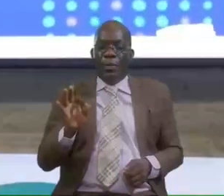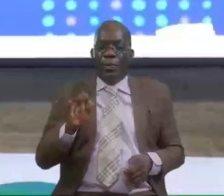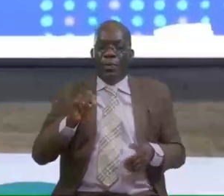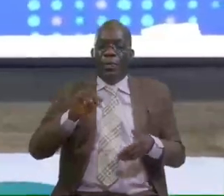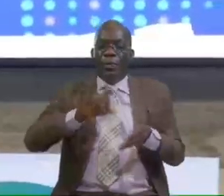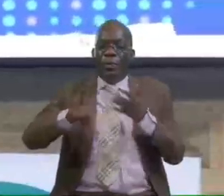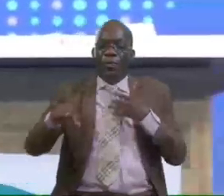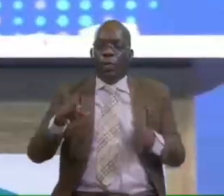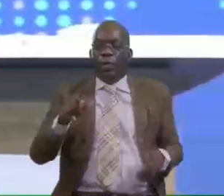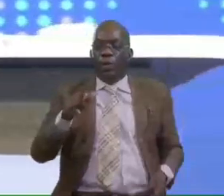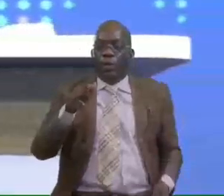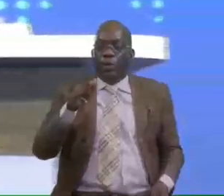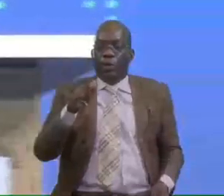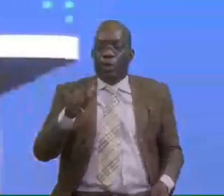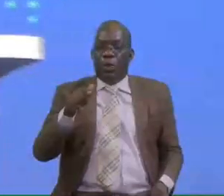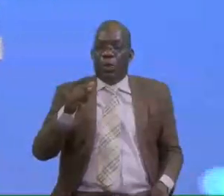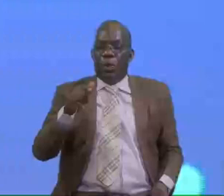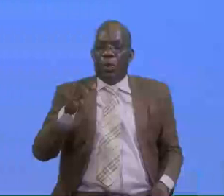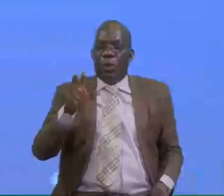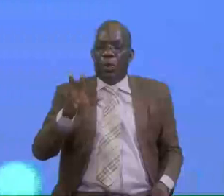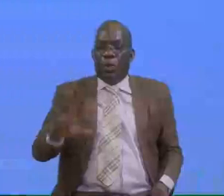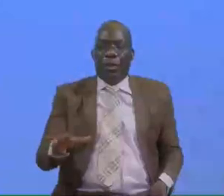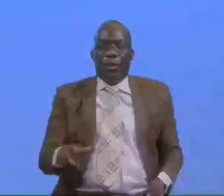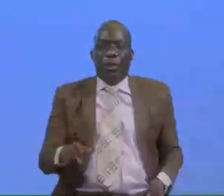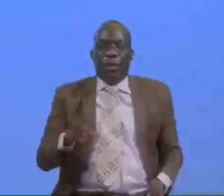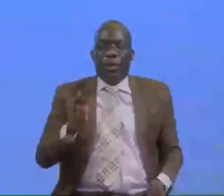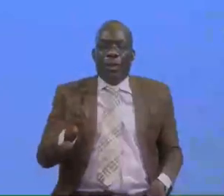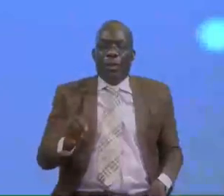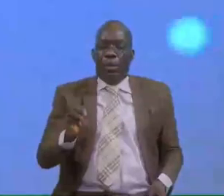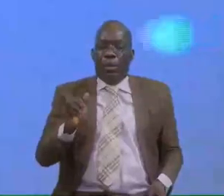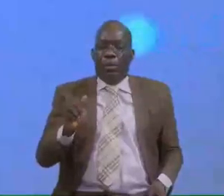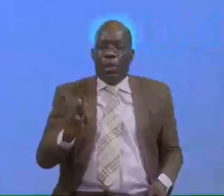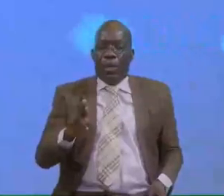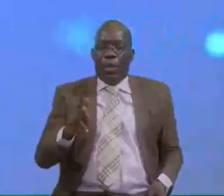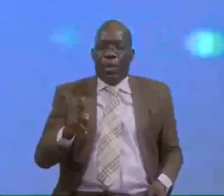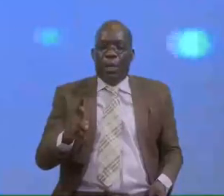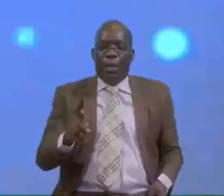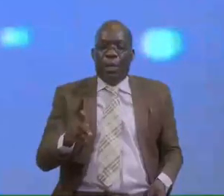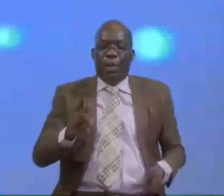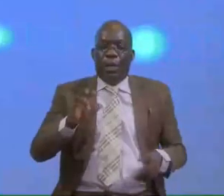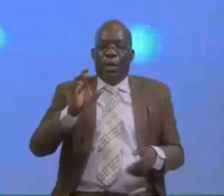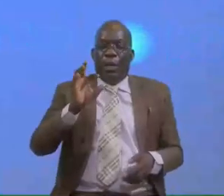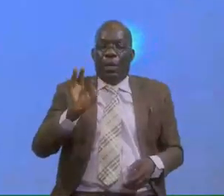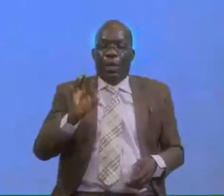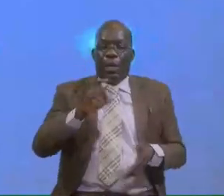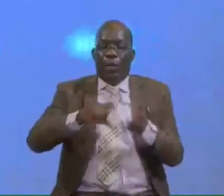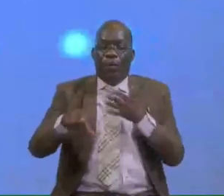verset 23. Marc 9, verset 23.